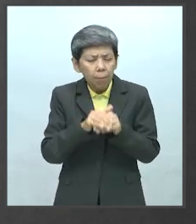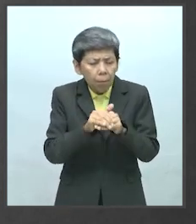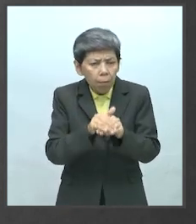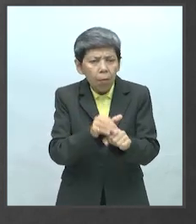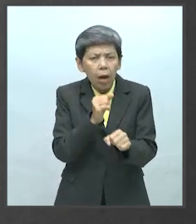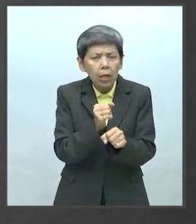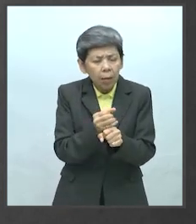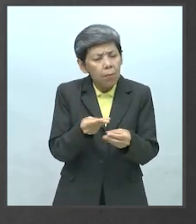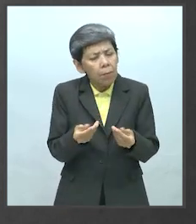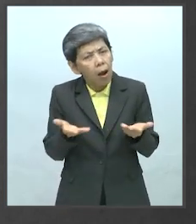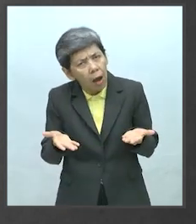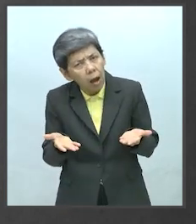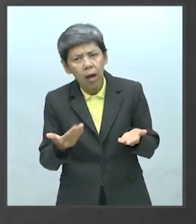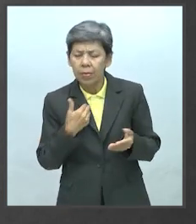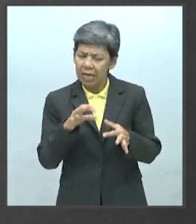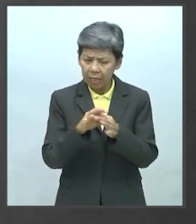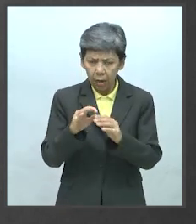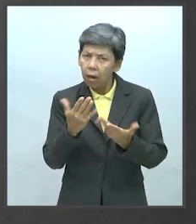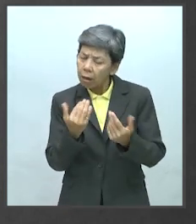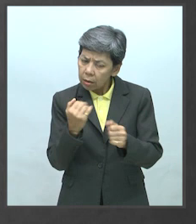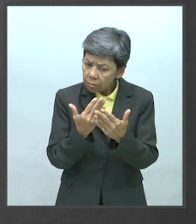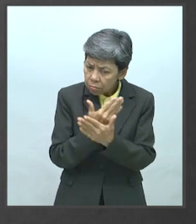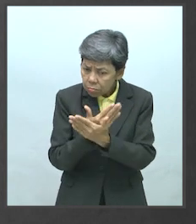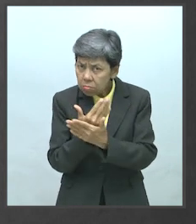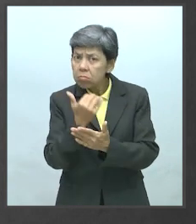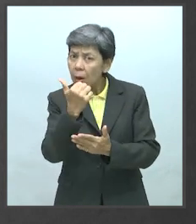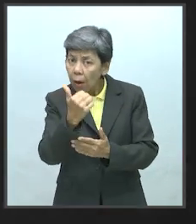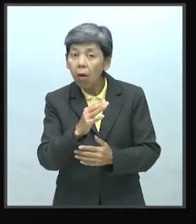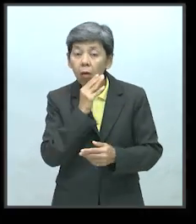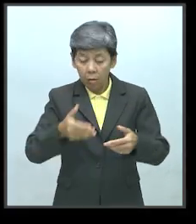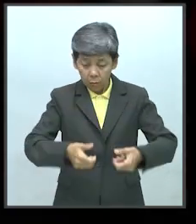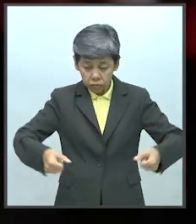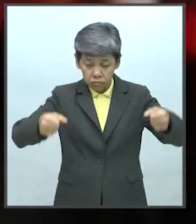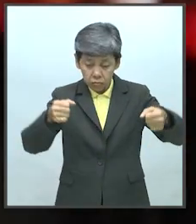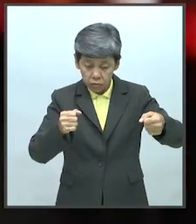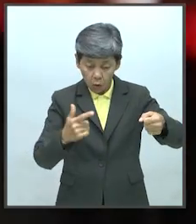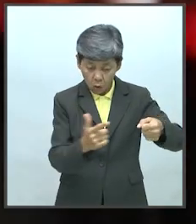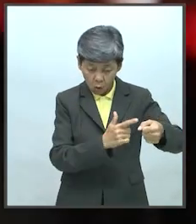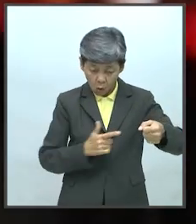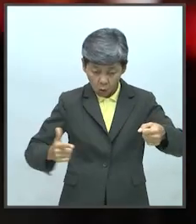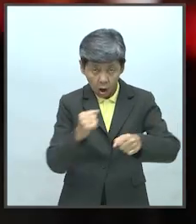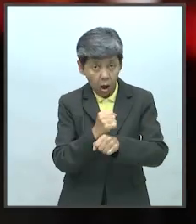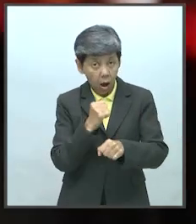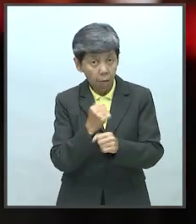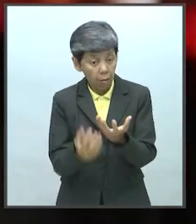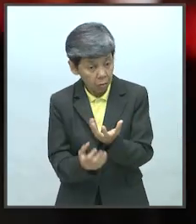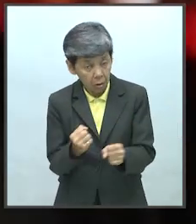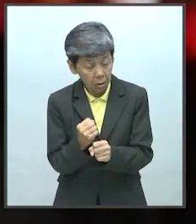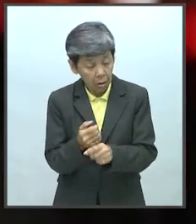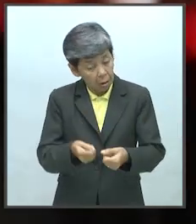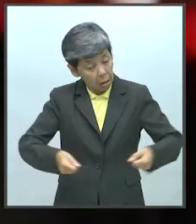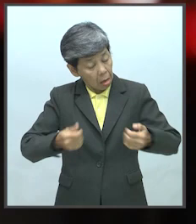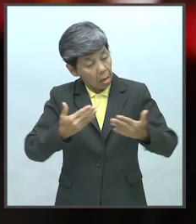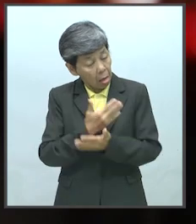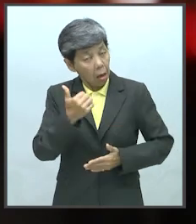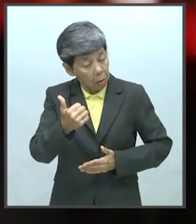ต้องมีกะทิในส่วนของไขมันเป็นยังไงมีตัวอะไรใช้เทียบเคียงแทนกันได ้ กระทะทองเหลืองมาจุดเตาถ่านในเมืองทำได้ไหมทำไม่ได้แล้วเ